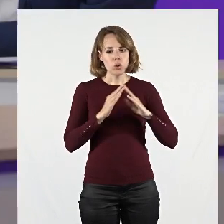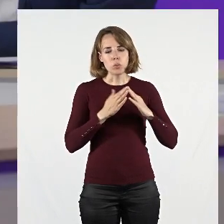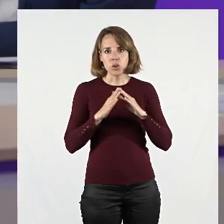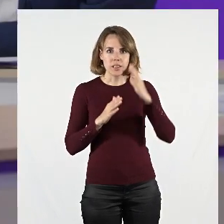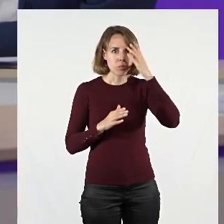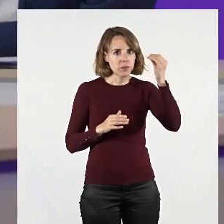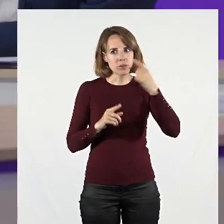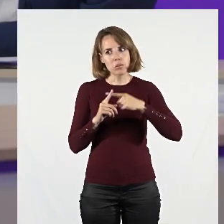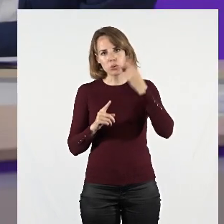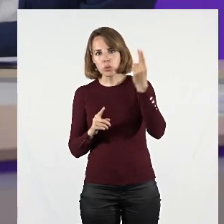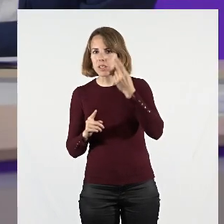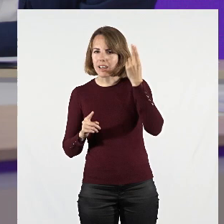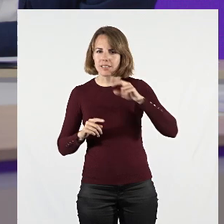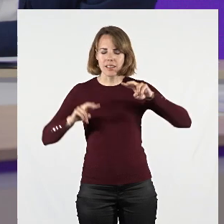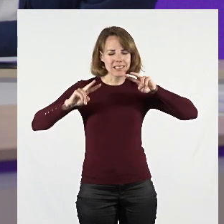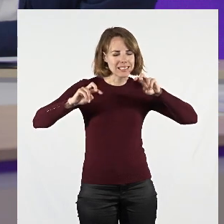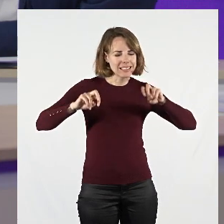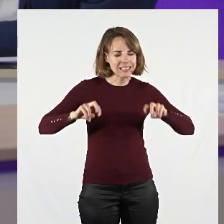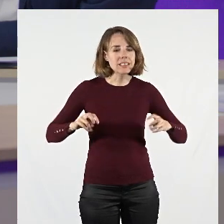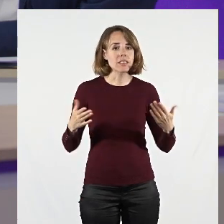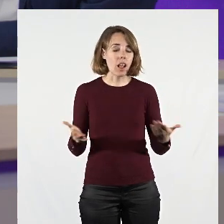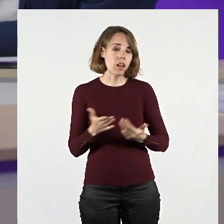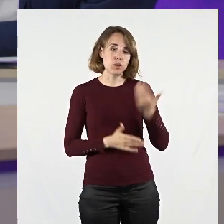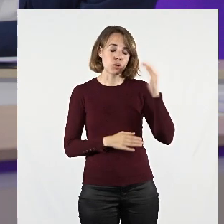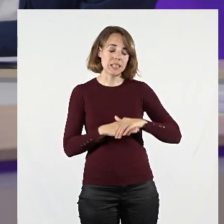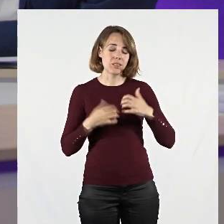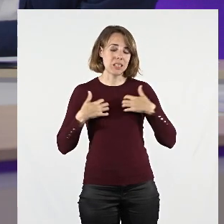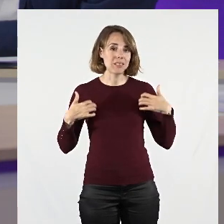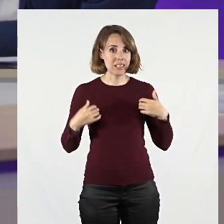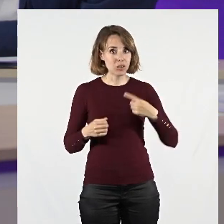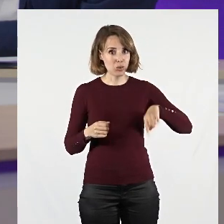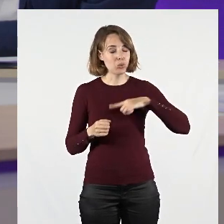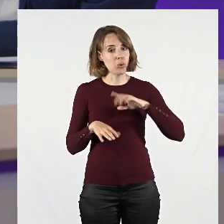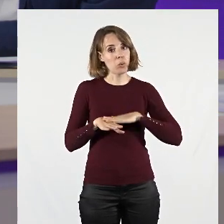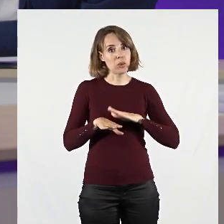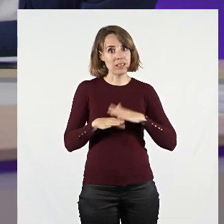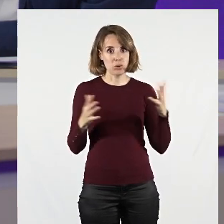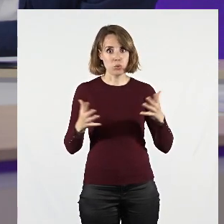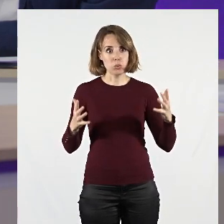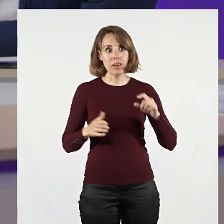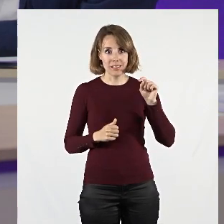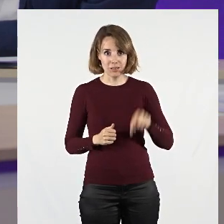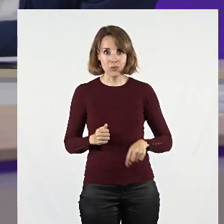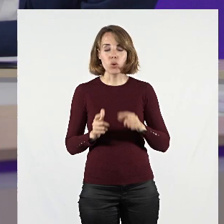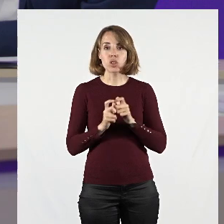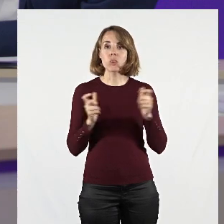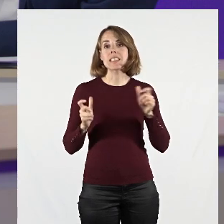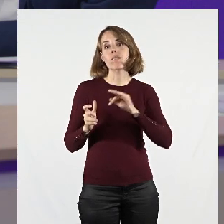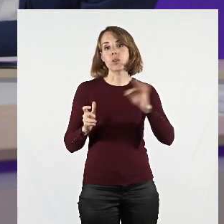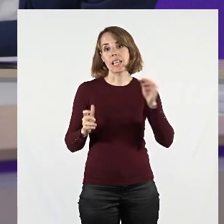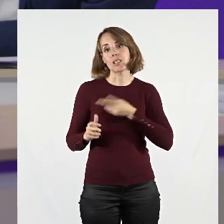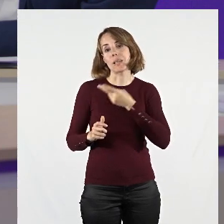penchent, puisqu'on est dans des journées scientifiques. D'ailleurs, dans une de nos recommandations, il y avait celle que la Société française de médecine du travail consacre